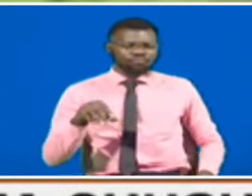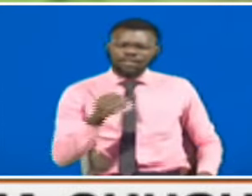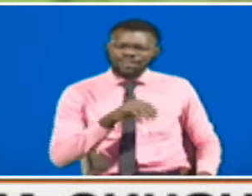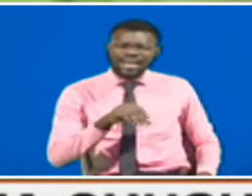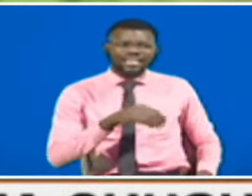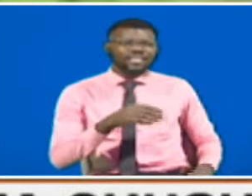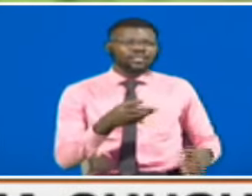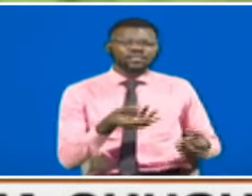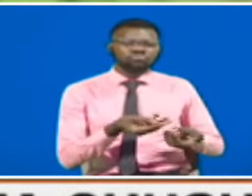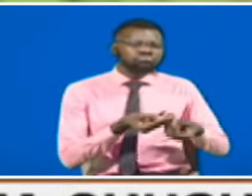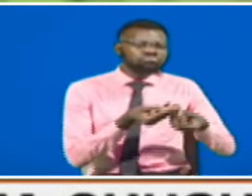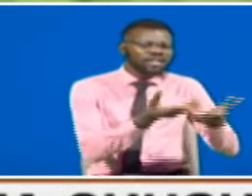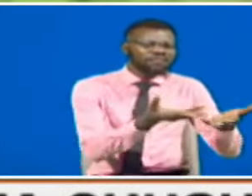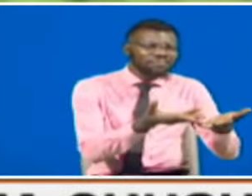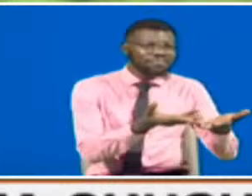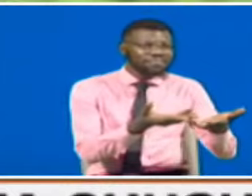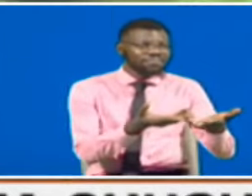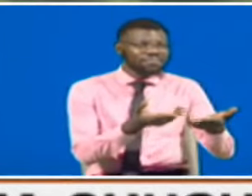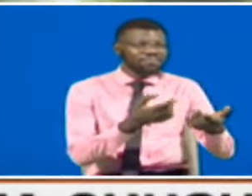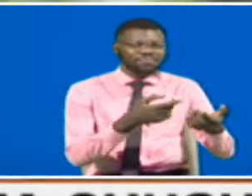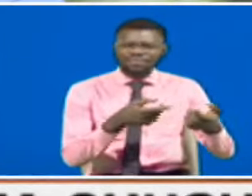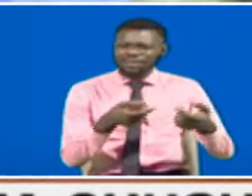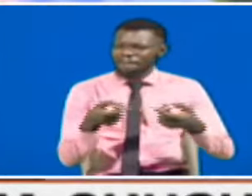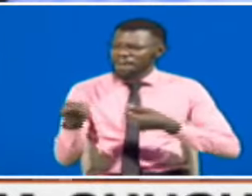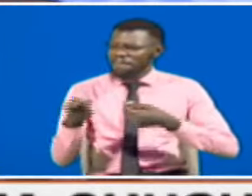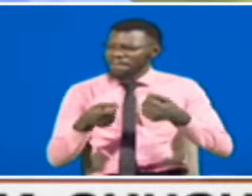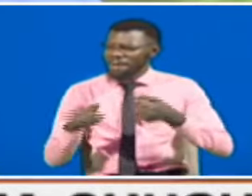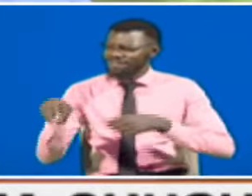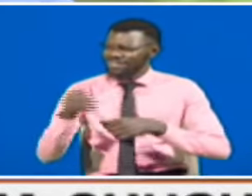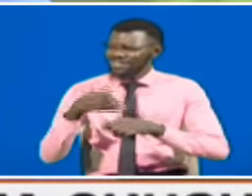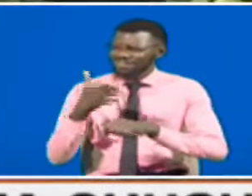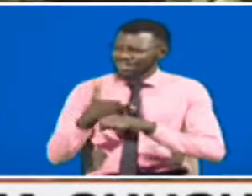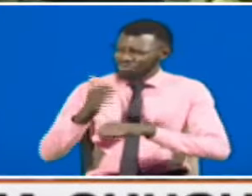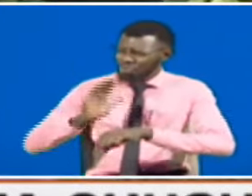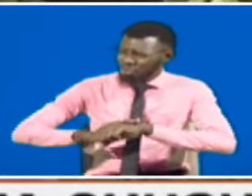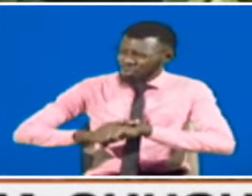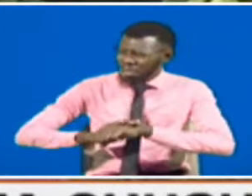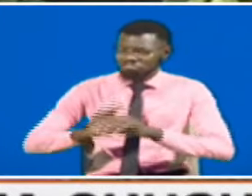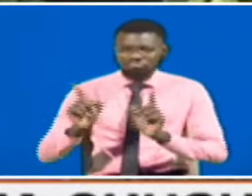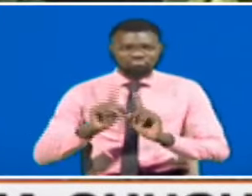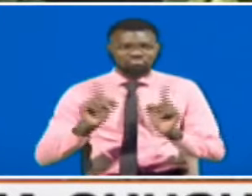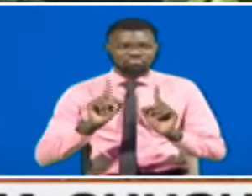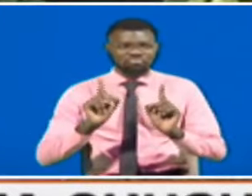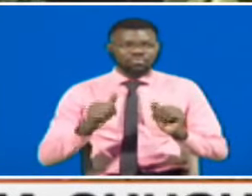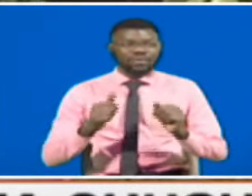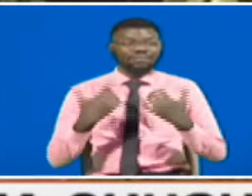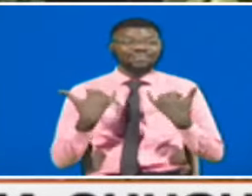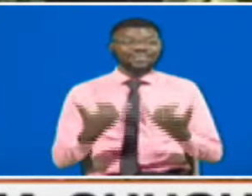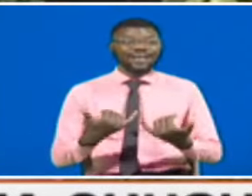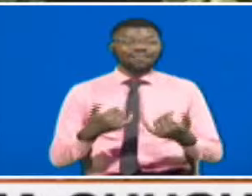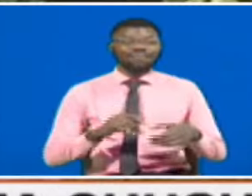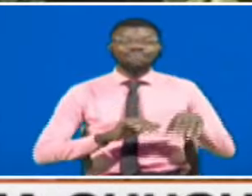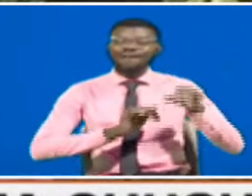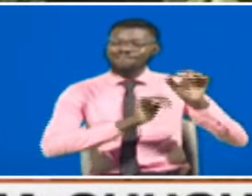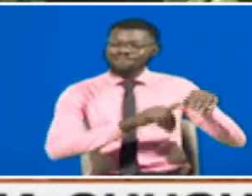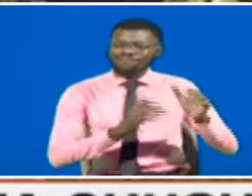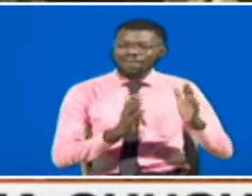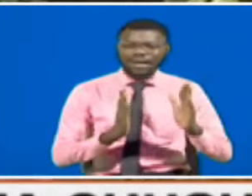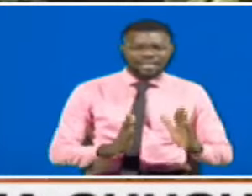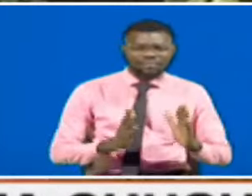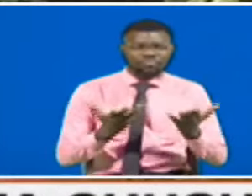kupanda ya certified seed, alafu mnanunua mbolea ambaye ni bandia. Hiyo ni ungwana kweli? Na hii tukiongea hivi, wakulima wetu wamepata